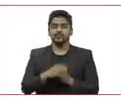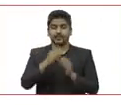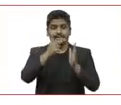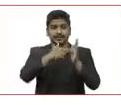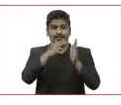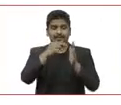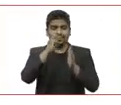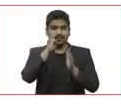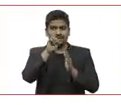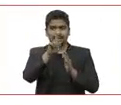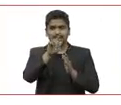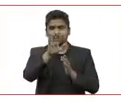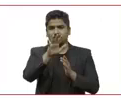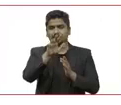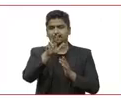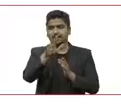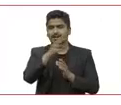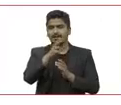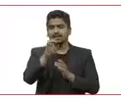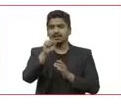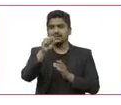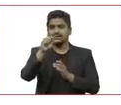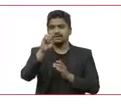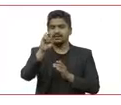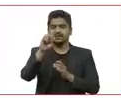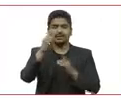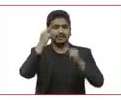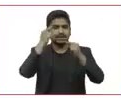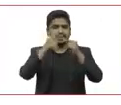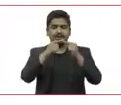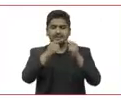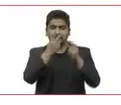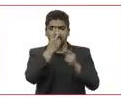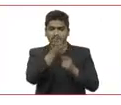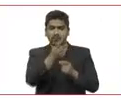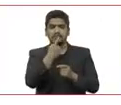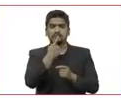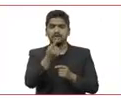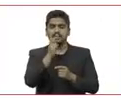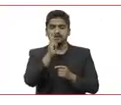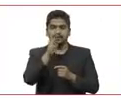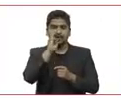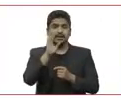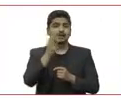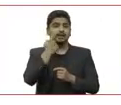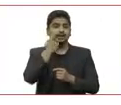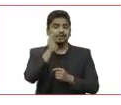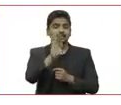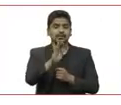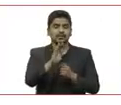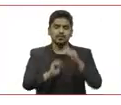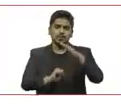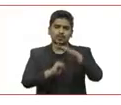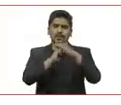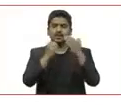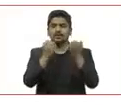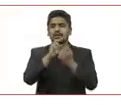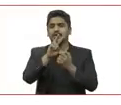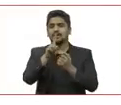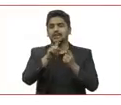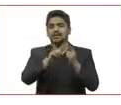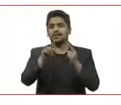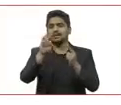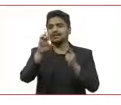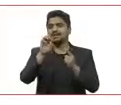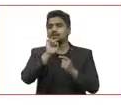चित्रमा 158 जना यस्तो एसजी नेगेटिभहरूको हिस्सा हामीले हेऱ्यौँ भने यसमा हामी के देख्न सक्छौँ भने मूलतः 21 देखि